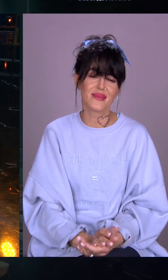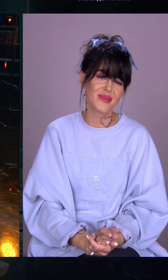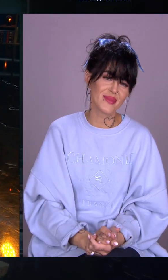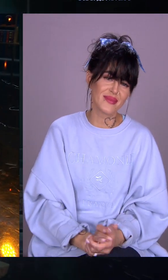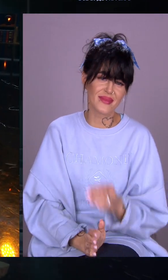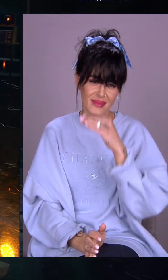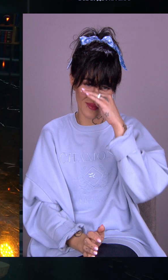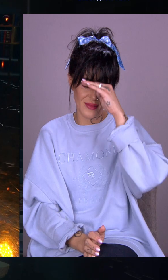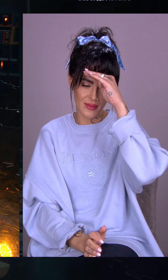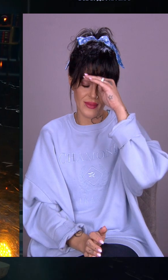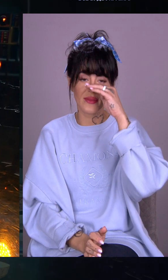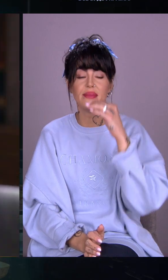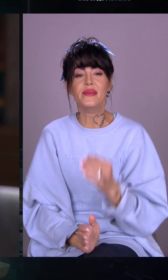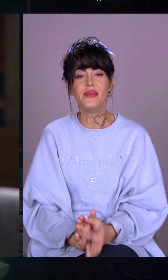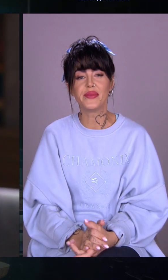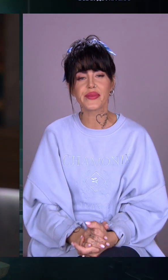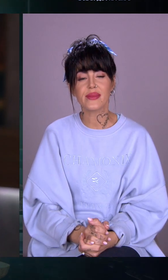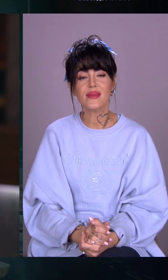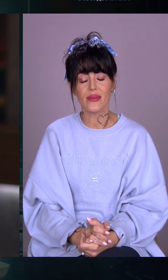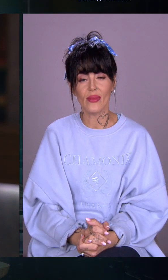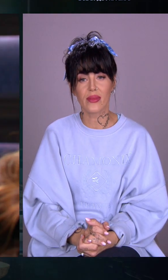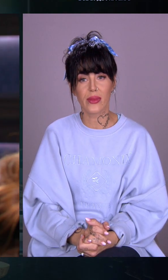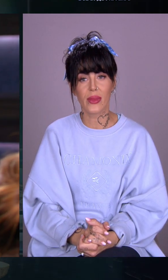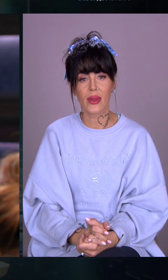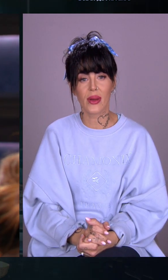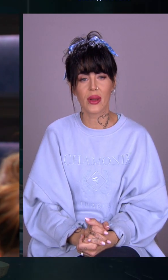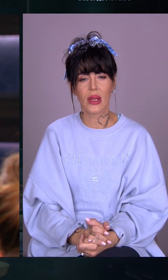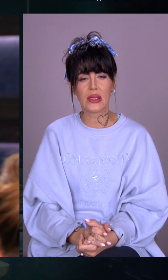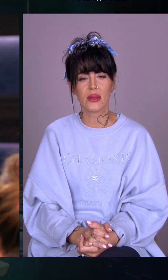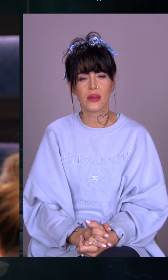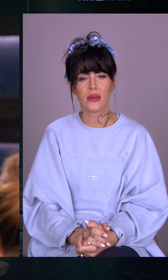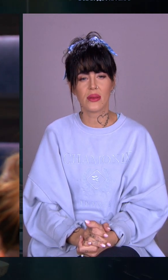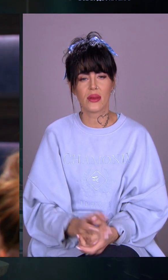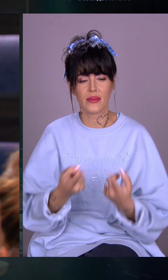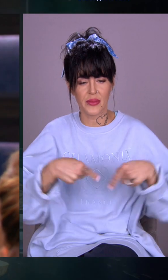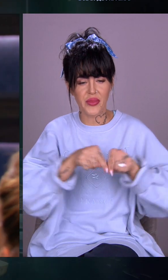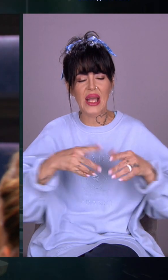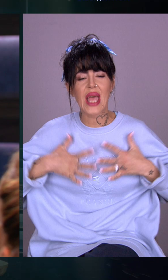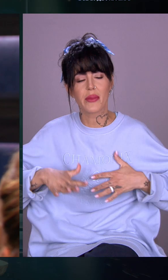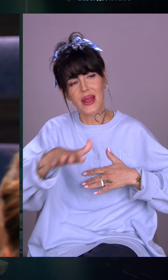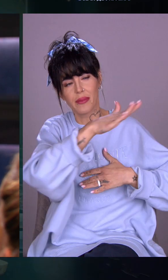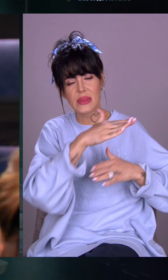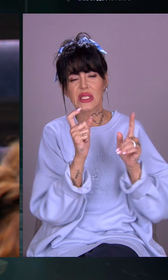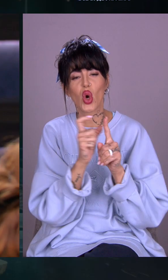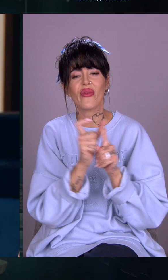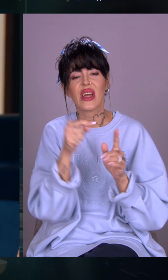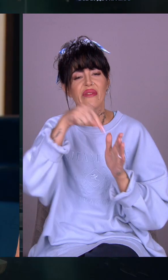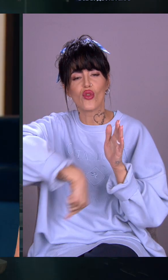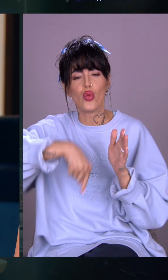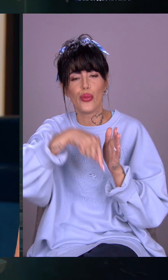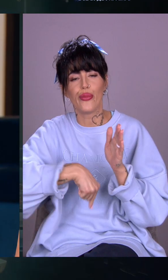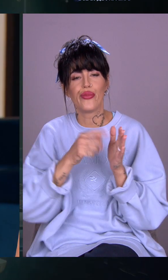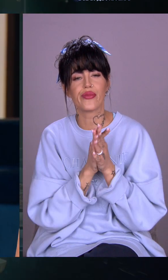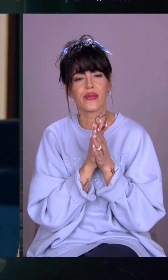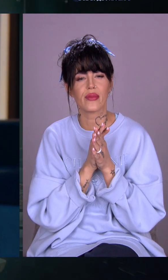Вау, я не дотягнув. Да, лайбальот. Наступне питання. Закарпаття. Вам так, презентує. Да. Що таке? Ні, просто скажу тобі,